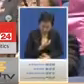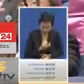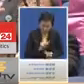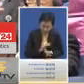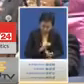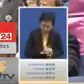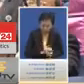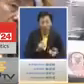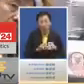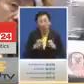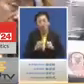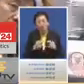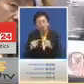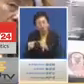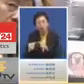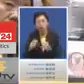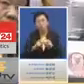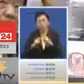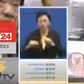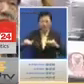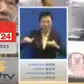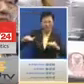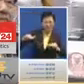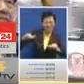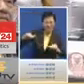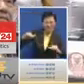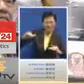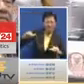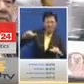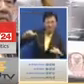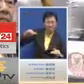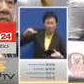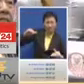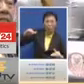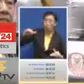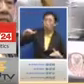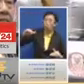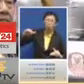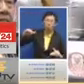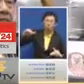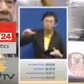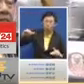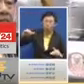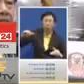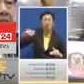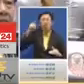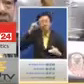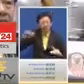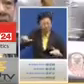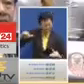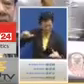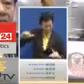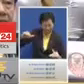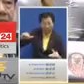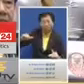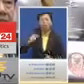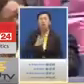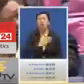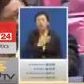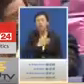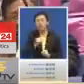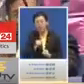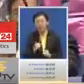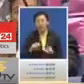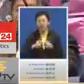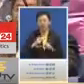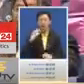คมมันหยุดยั้งไม่ได้หรอกถ้าความเหลื่อมล้ำต่ำสูงมันถากออกไปอย่างนี้เรื่อยๆแต่ก่อนจะถึงวันนั้นท่านประธานครับฉกชิงวิ่ง